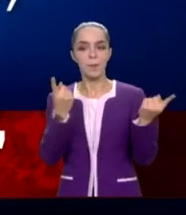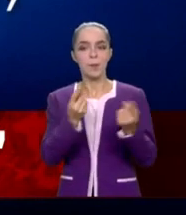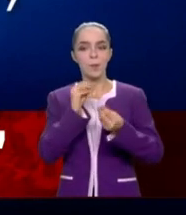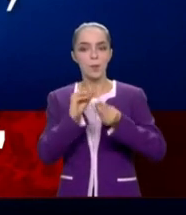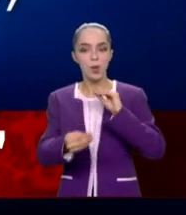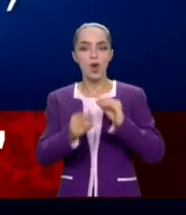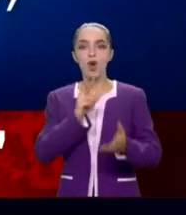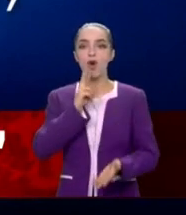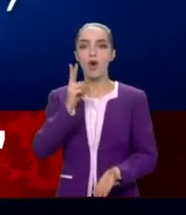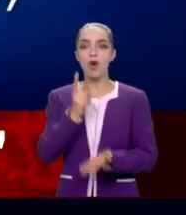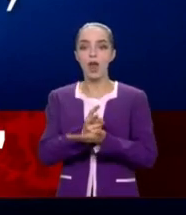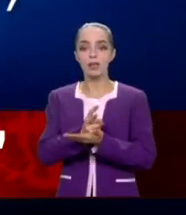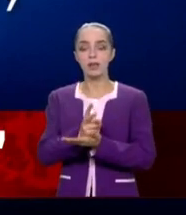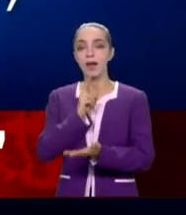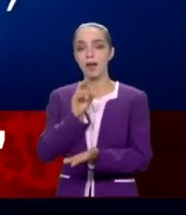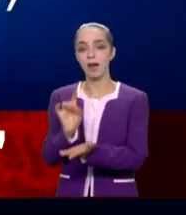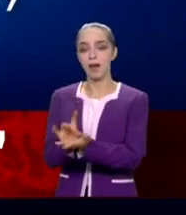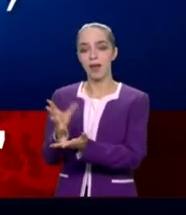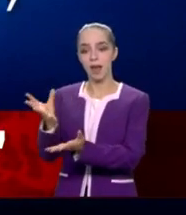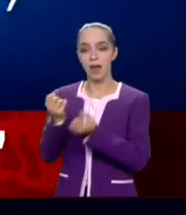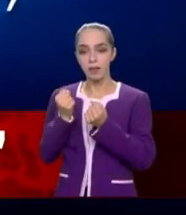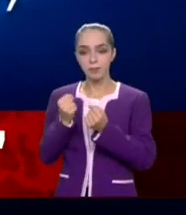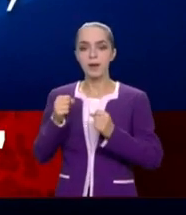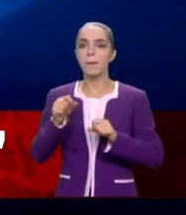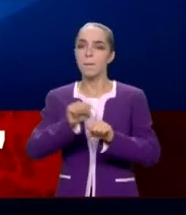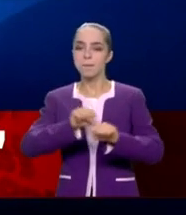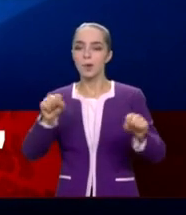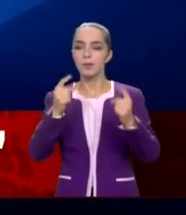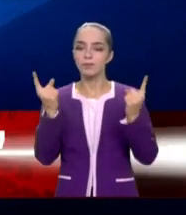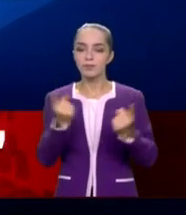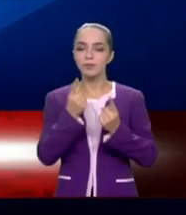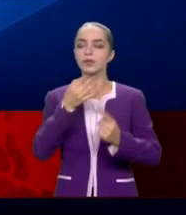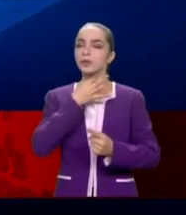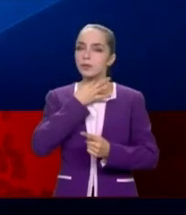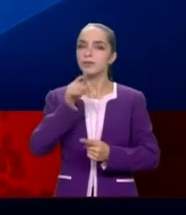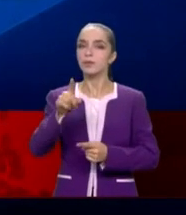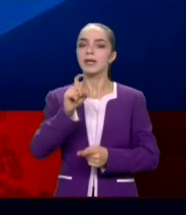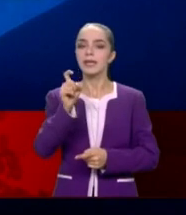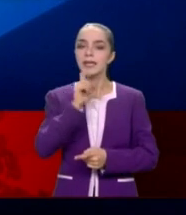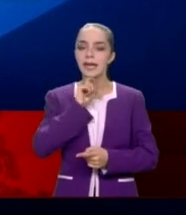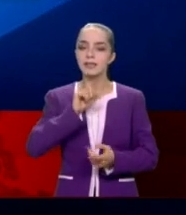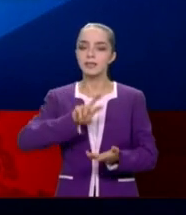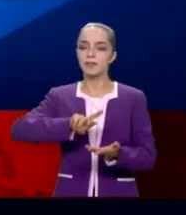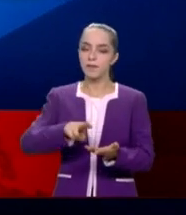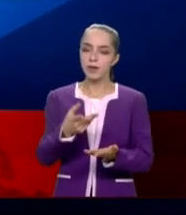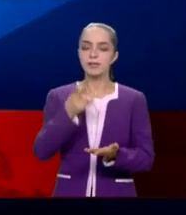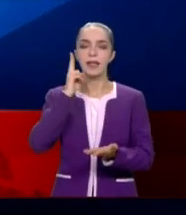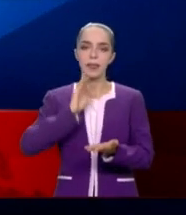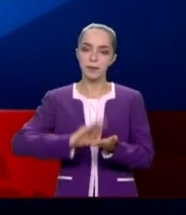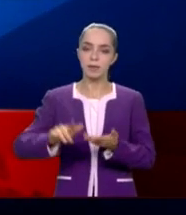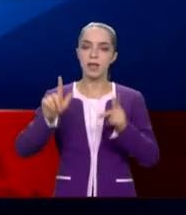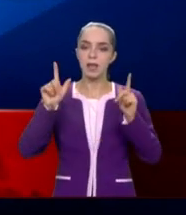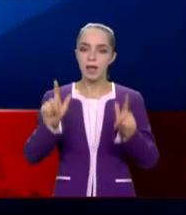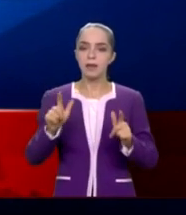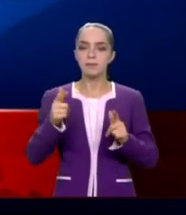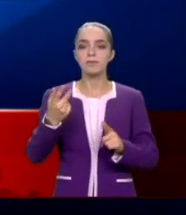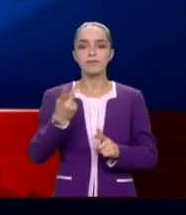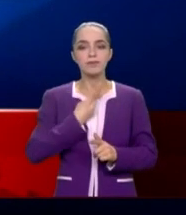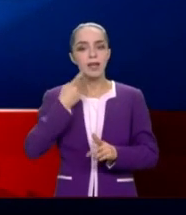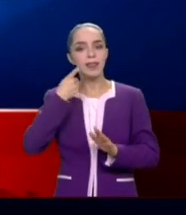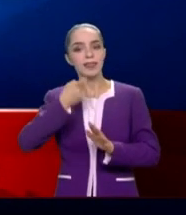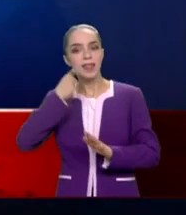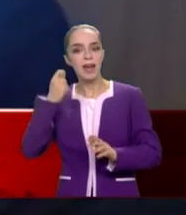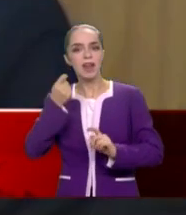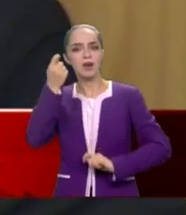kararı pimi çekilmiş bir bombadır. Danıştay bu yanlıştan dönmeli, Türk milletinin tarihi hasletleriyle çiğnetilmeyecek emanetleriyle oynamaya